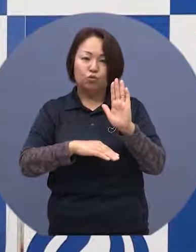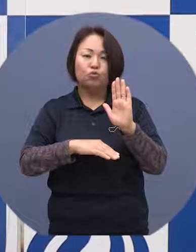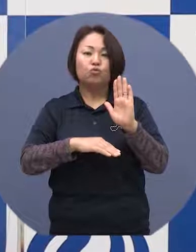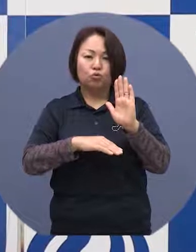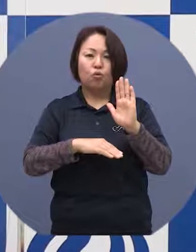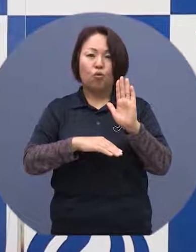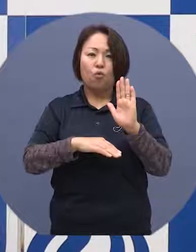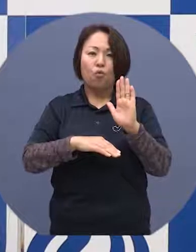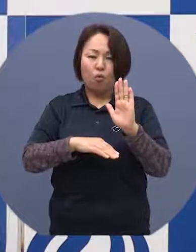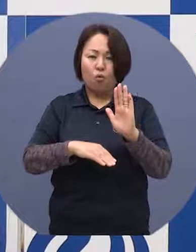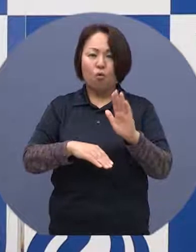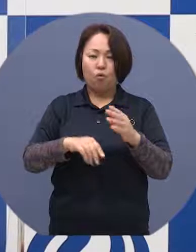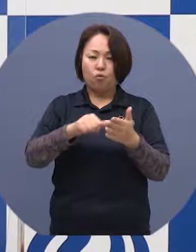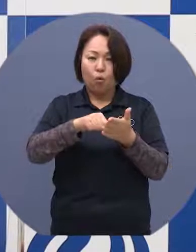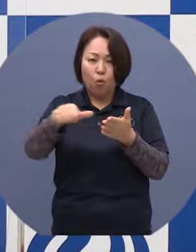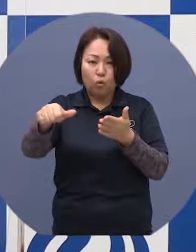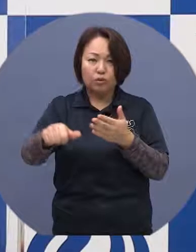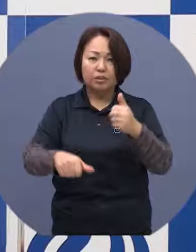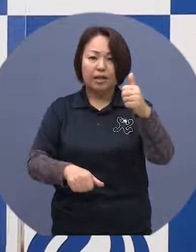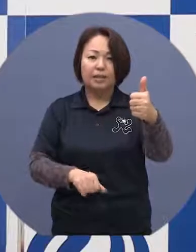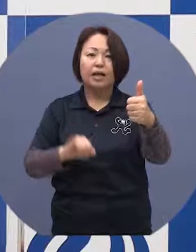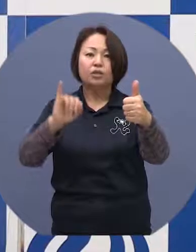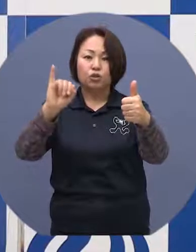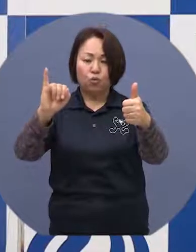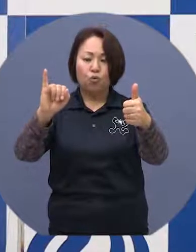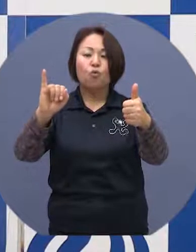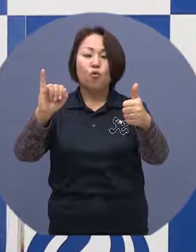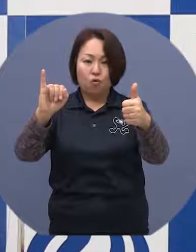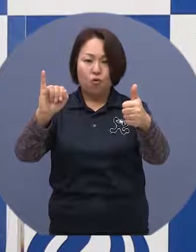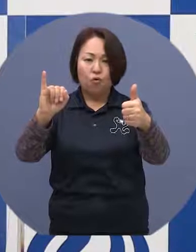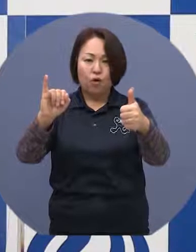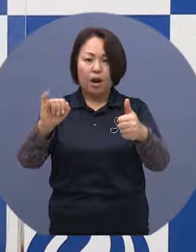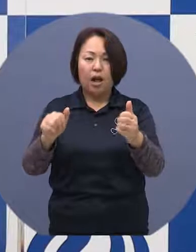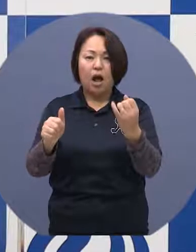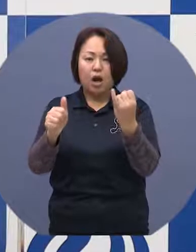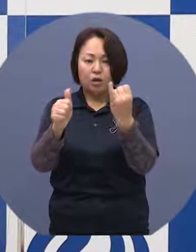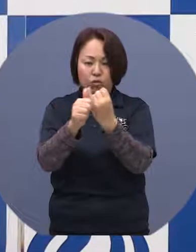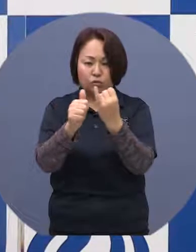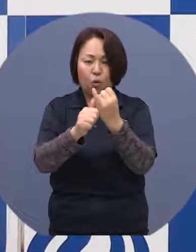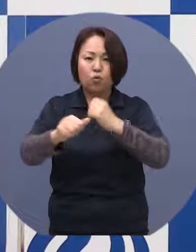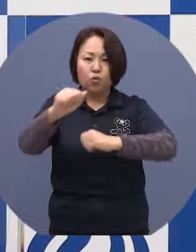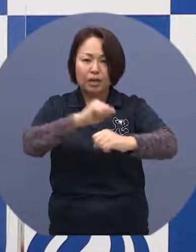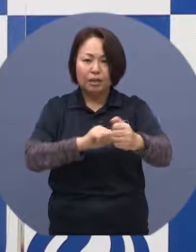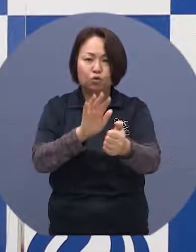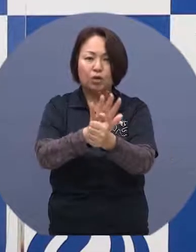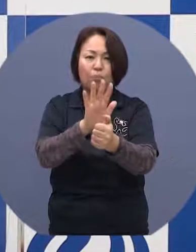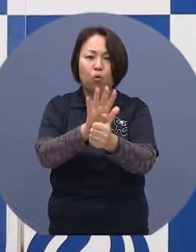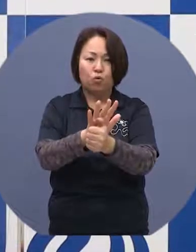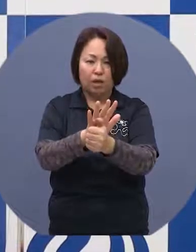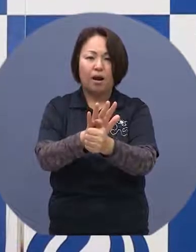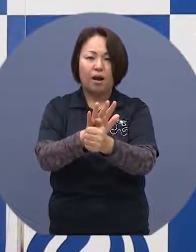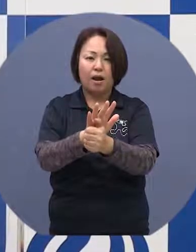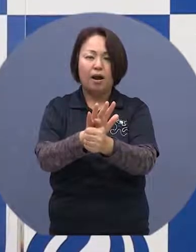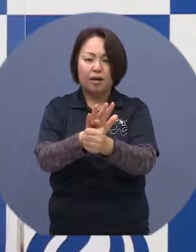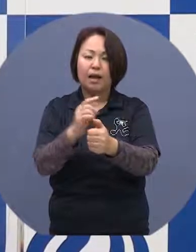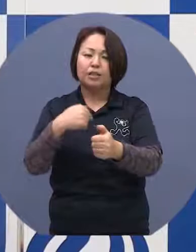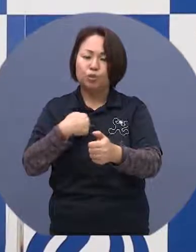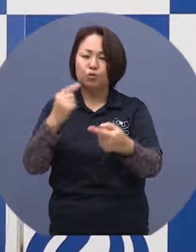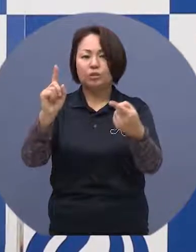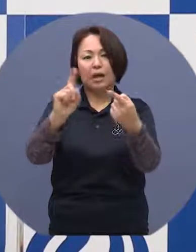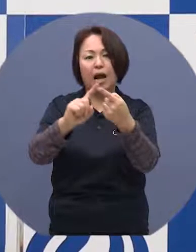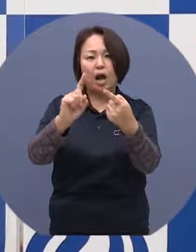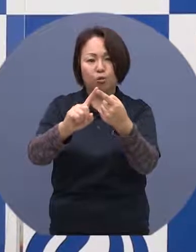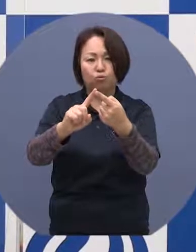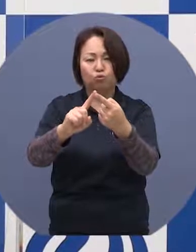男女の仲から婚活サポーターの方がですね理想に近い方々を実際選んで